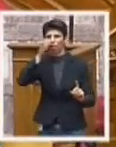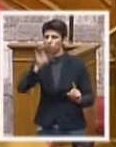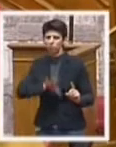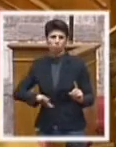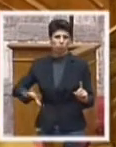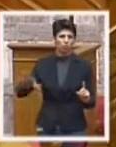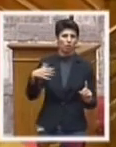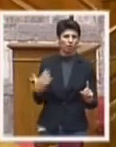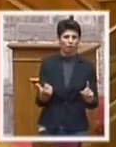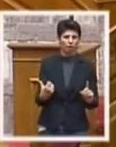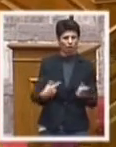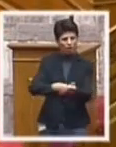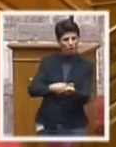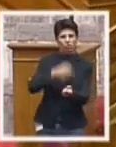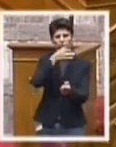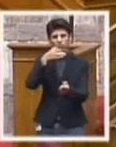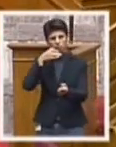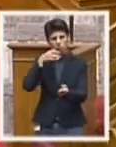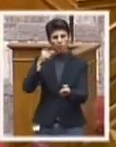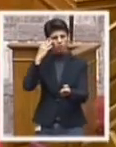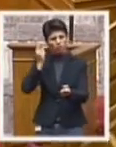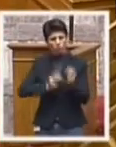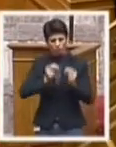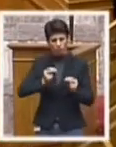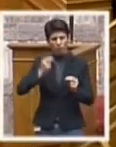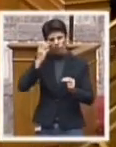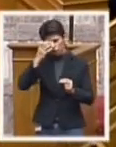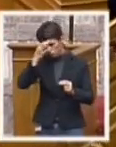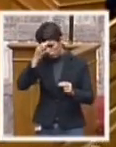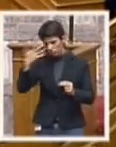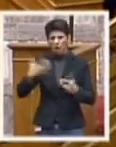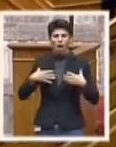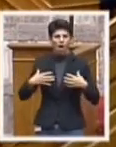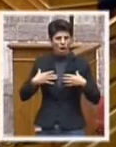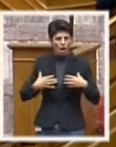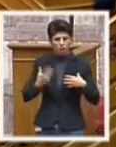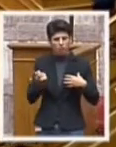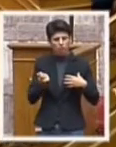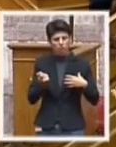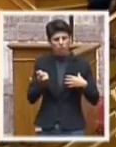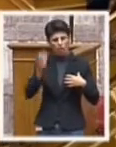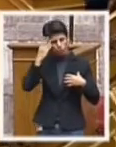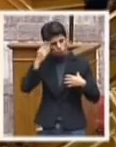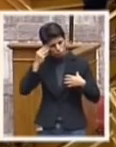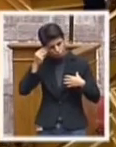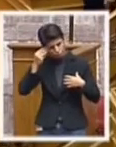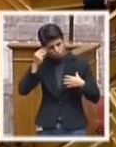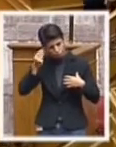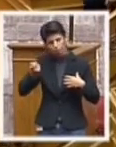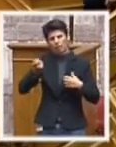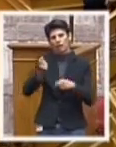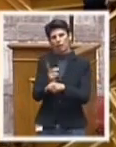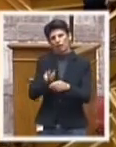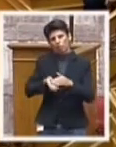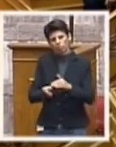Βρισκόμενοι υπό την επίρρεια αυτών των ουσιών, ξεχνούν τα προβλήματα, τις έννοιες και τα άγχη τους, ζώντας για λίγο σε μια ουτοπία. Με την πάροδο του